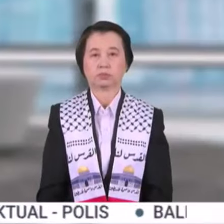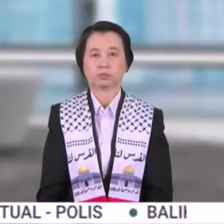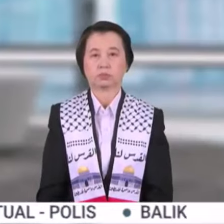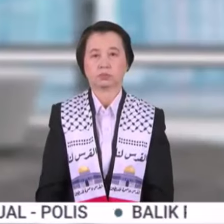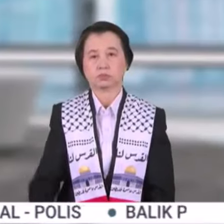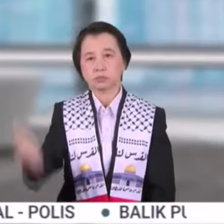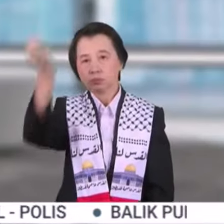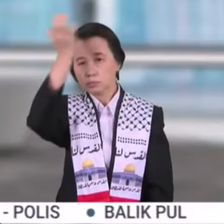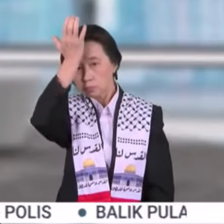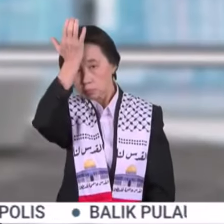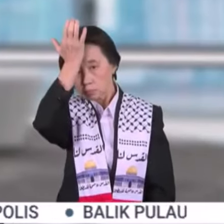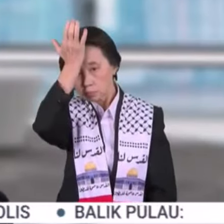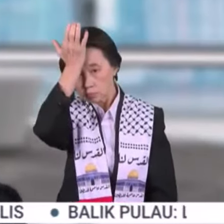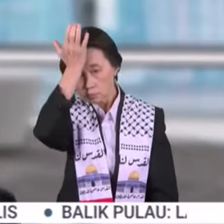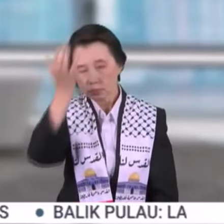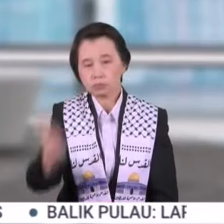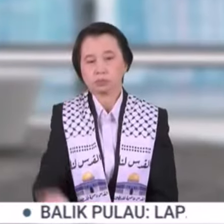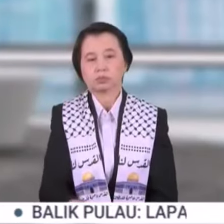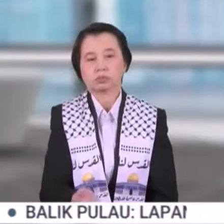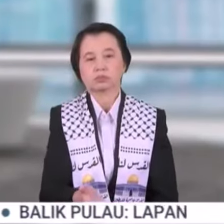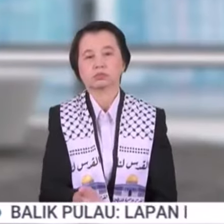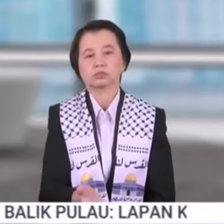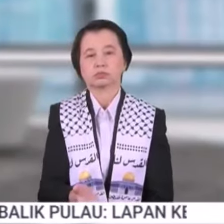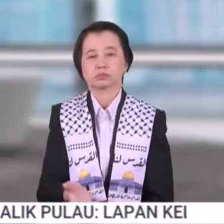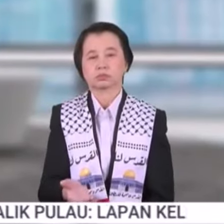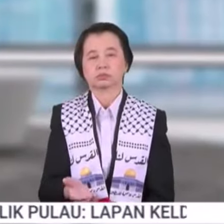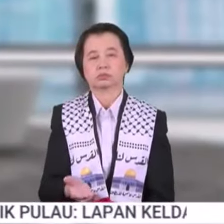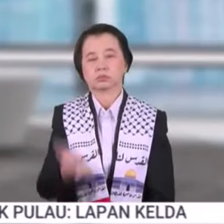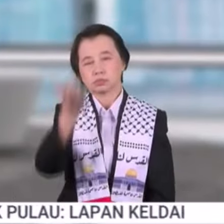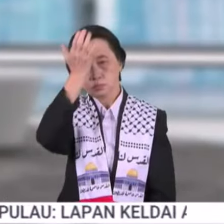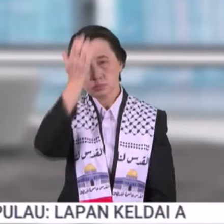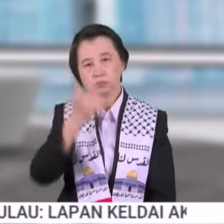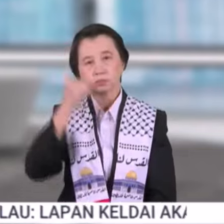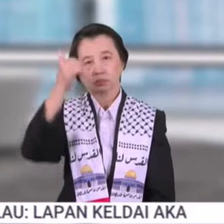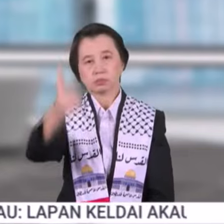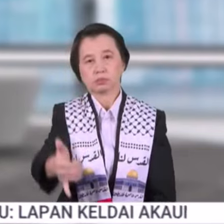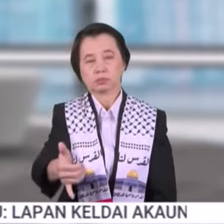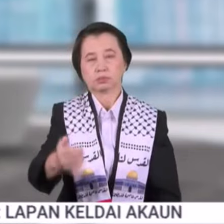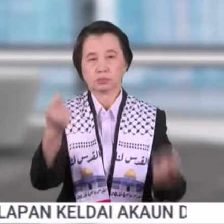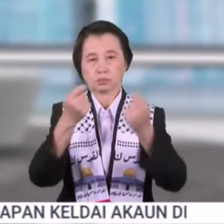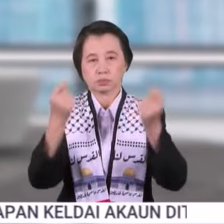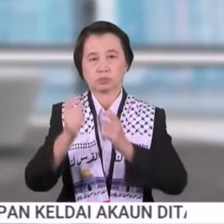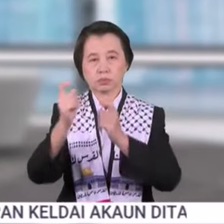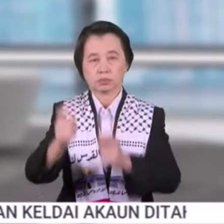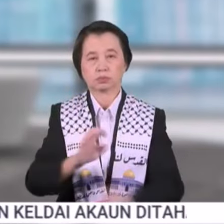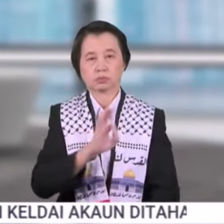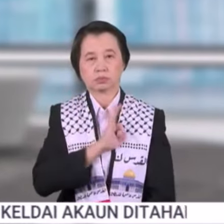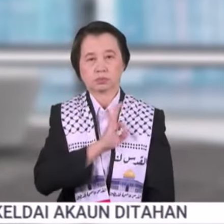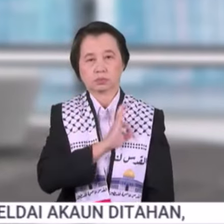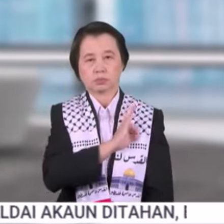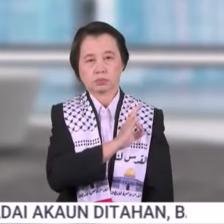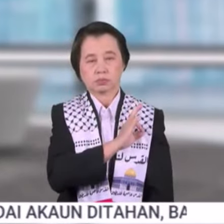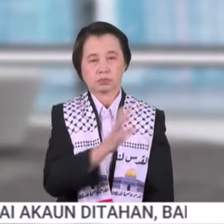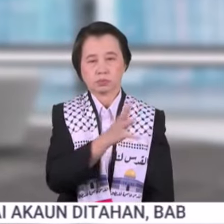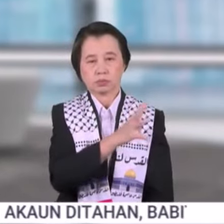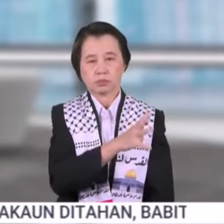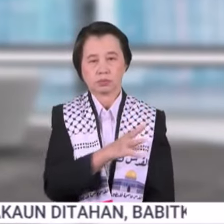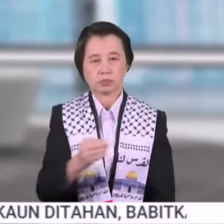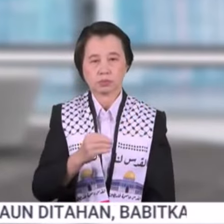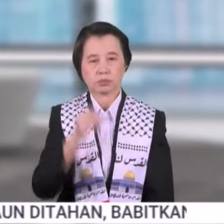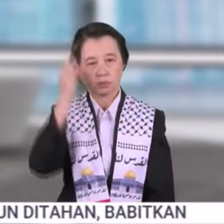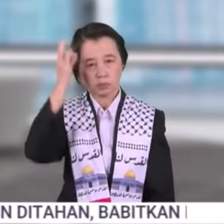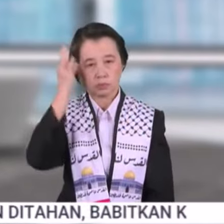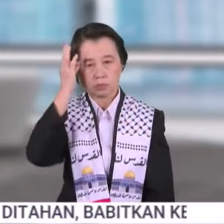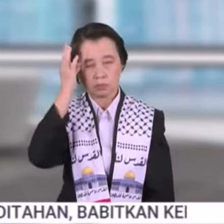yang di-pertuan agong al-ultan Abdullah ryatuddin al-mustafa B Shah berkenan berangkat ke istiadat pengurniaan darjah kebesaran bintang dan pingat